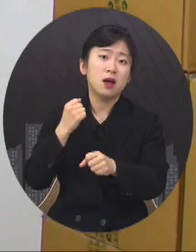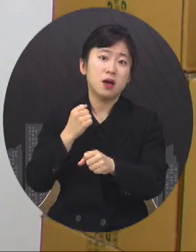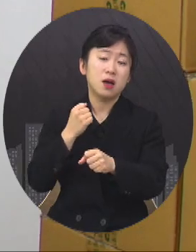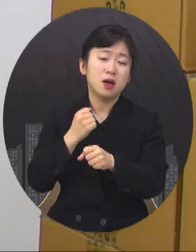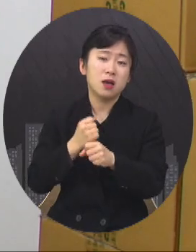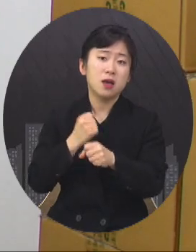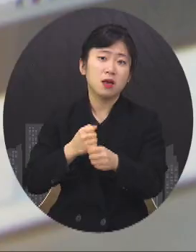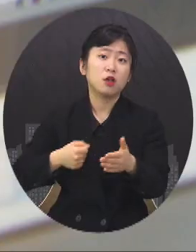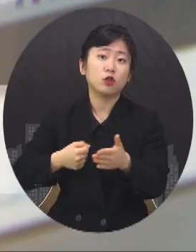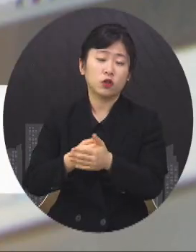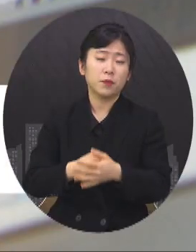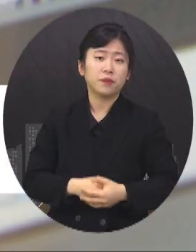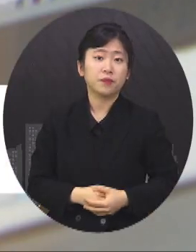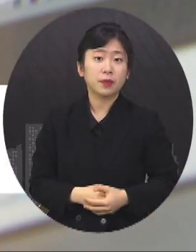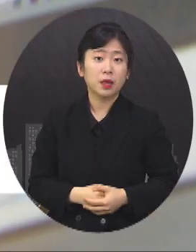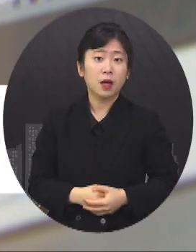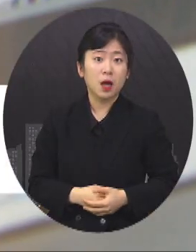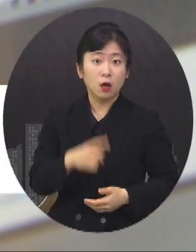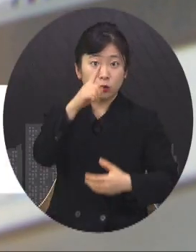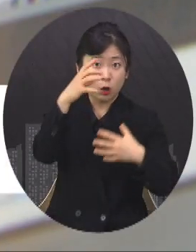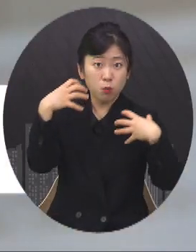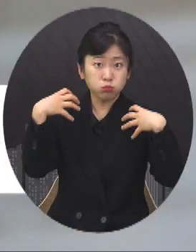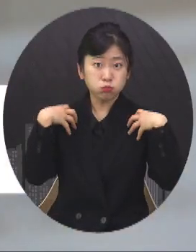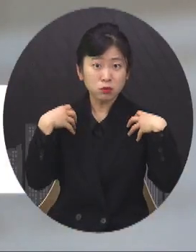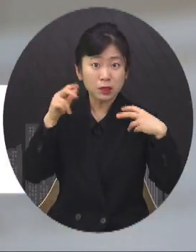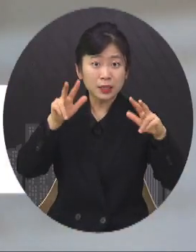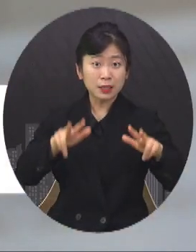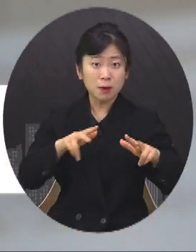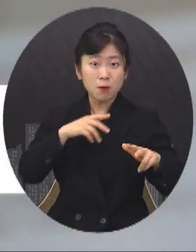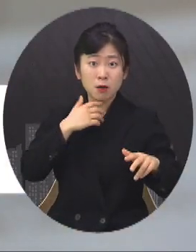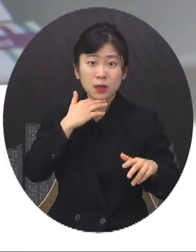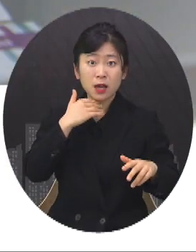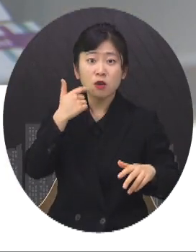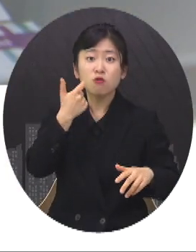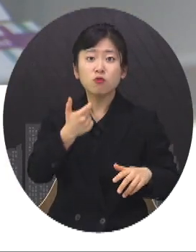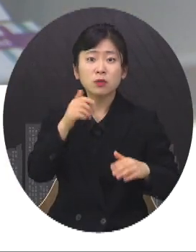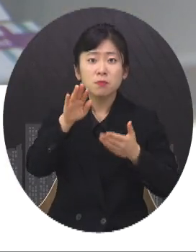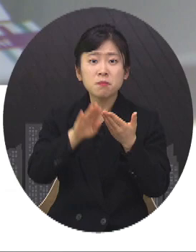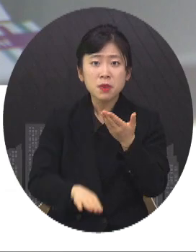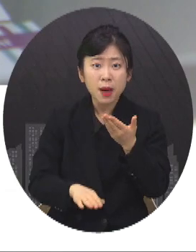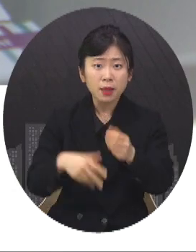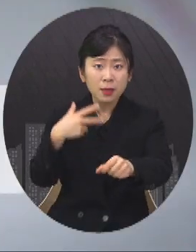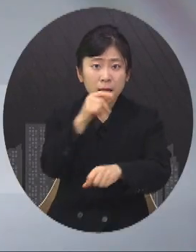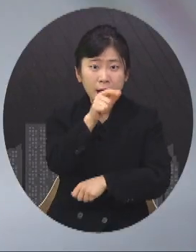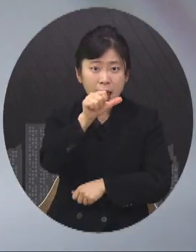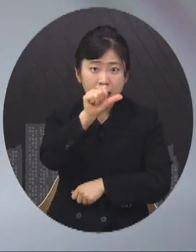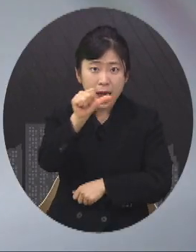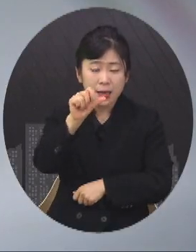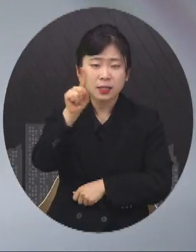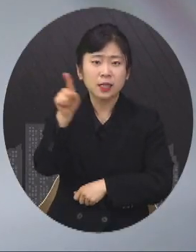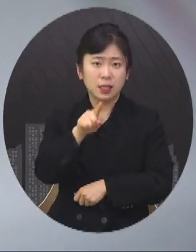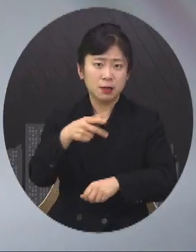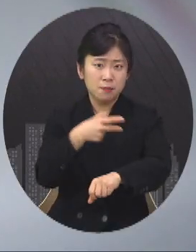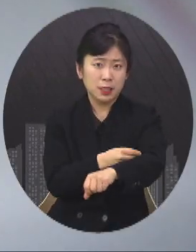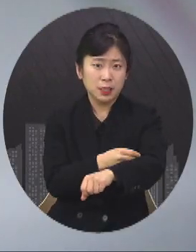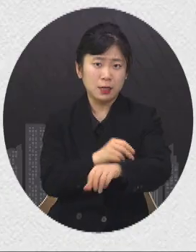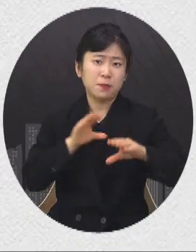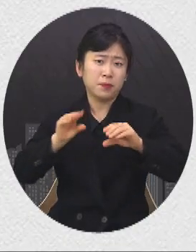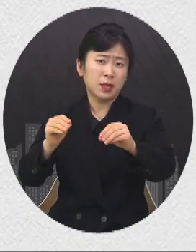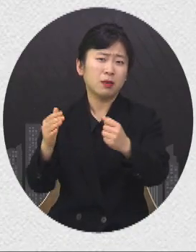60세 미만 의 아스트라제네카 백신접종을 1시적으로 보류 하면서 경남의 백신접종 에도 차질을 빚었습니다